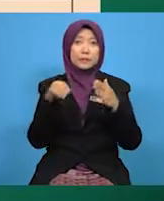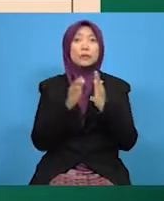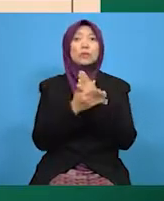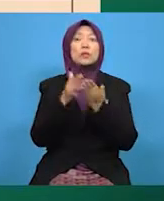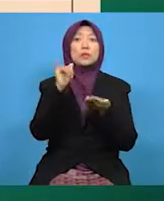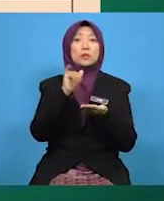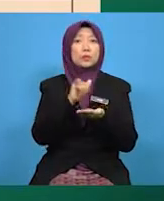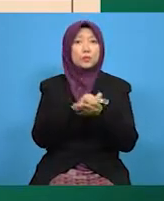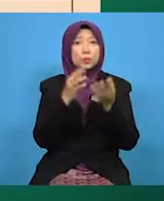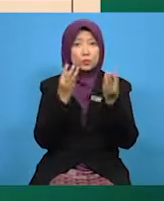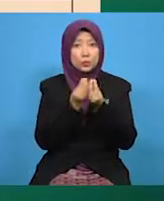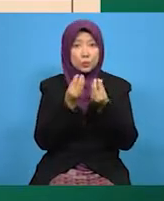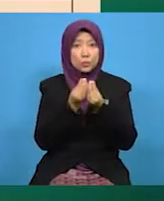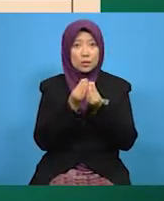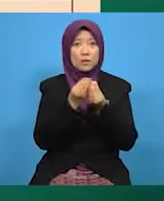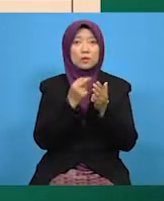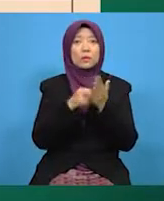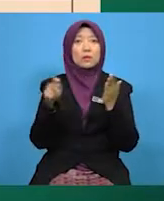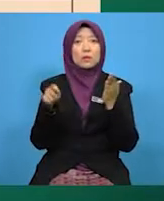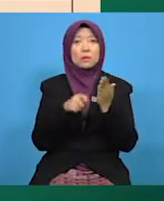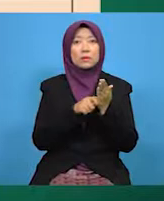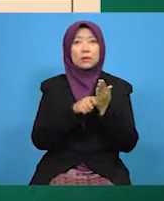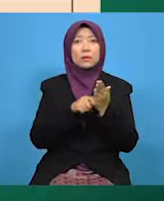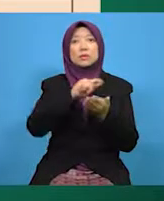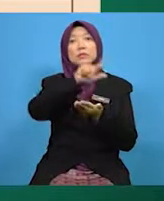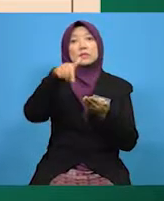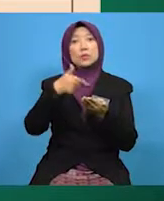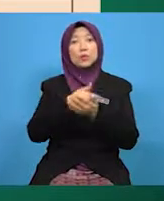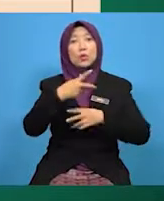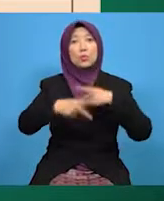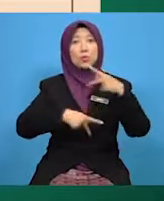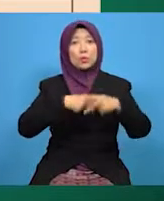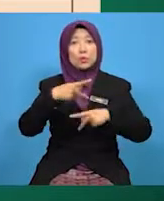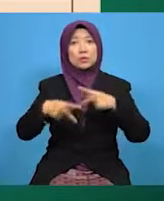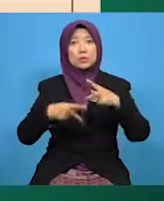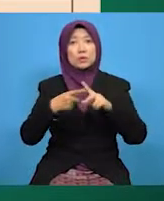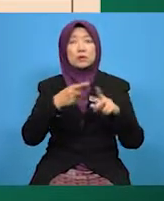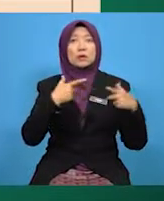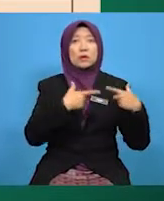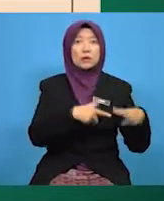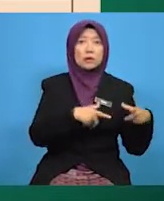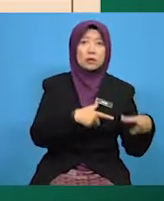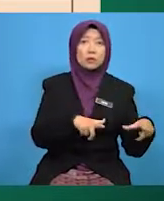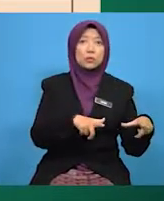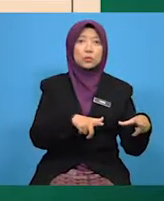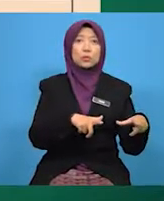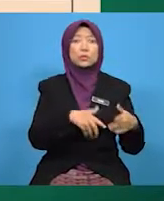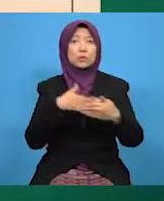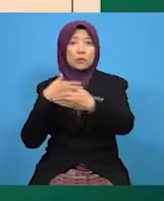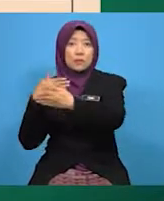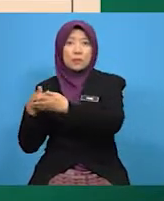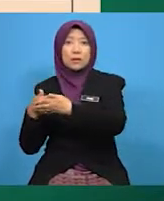itu, jumlah nilai ditambah untuk keseluruhan proses dari kayu balak menjadi papan